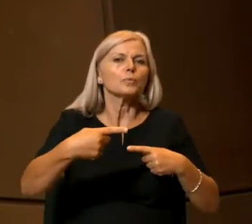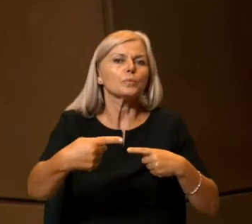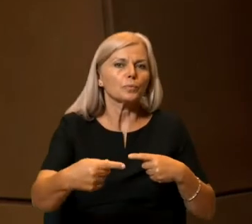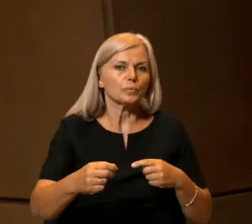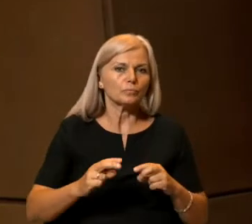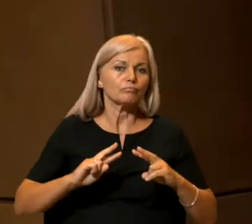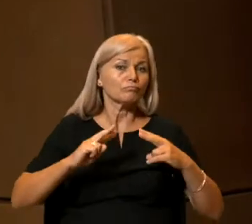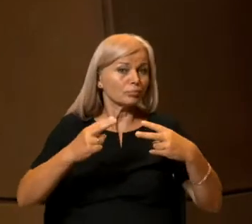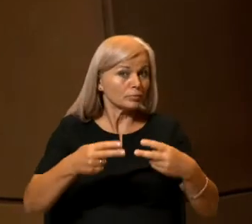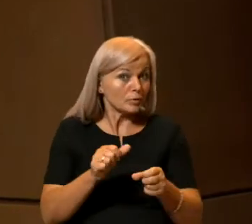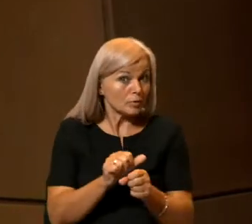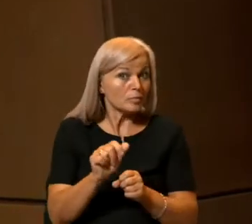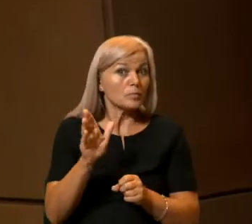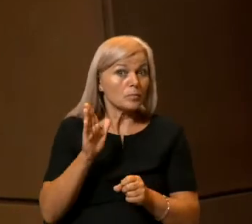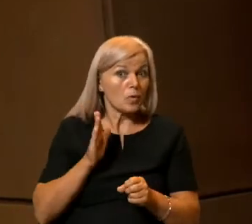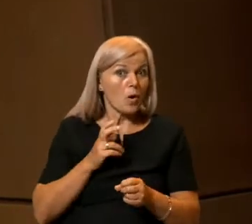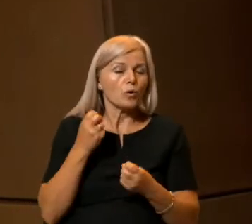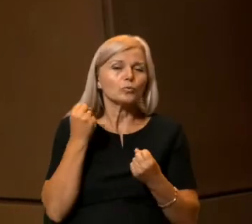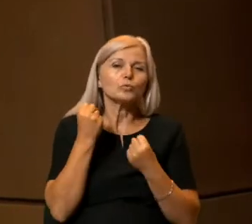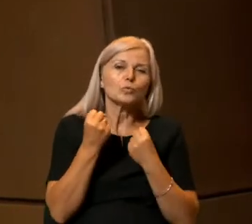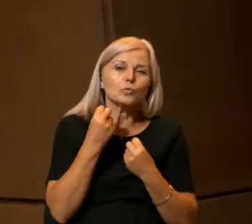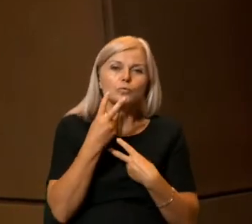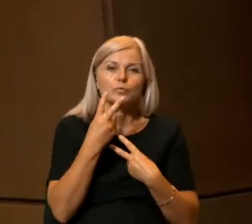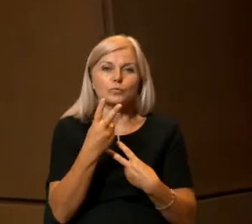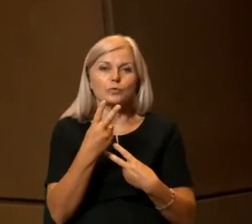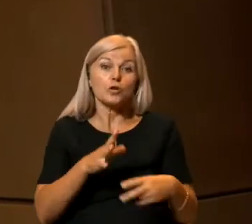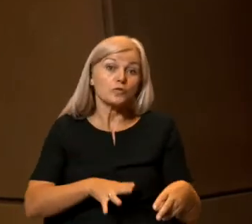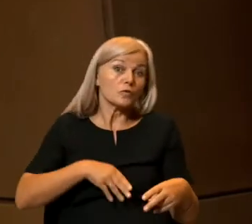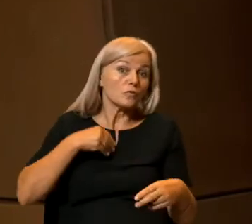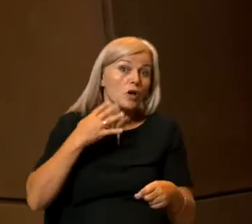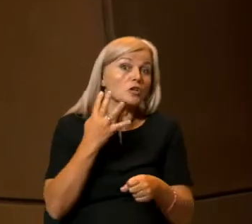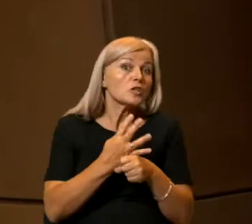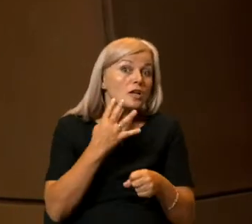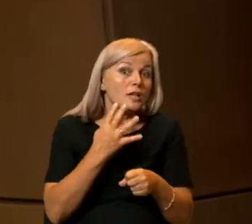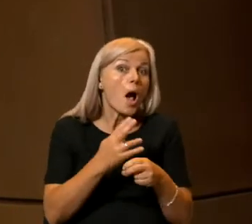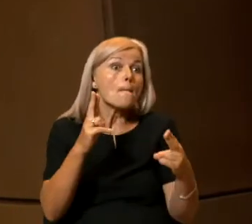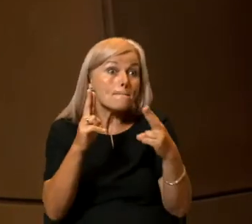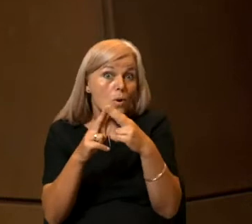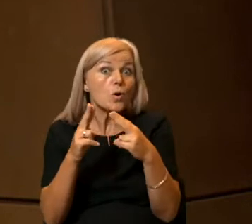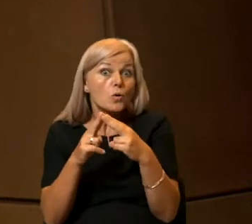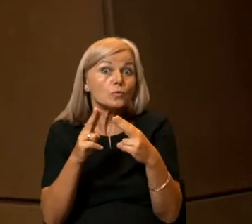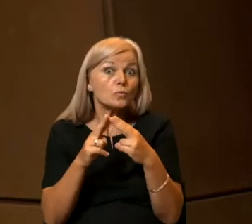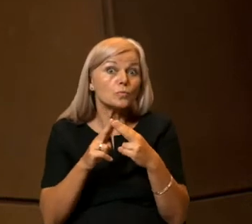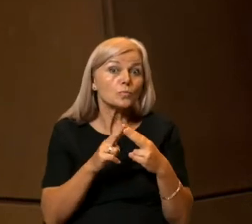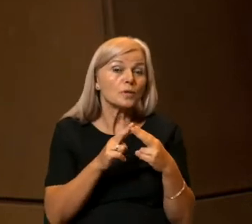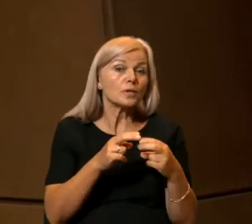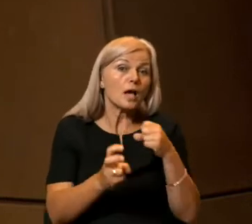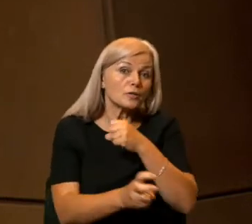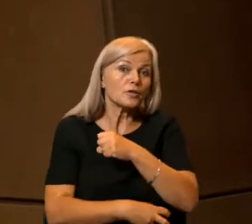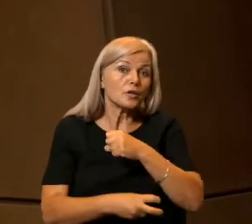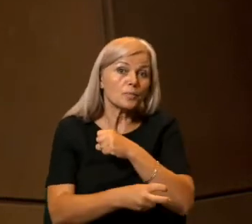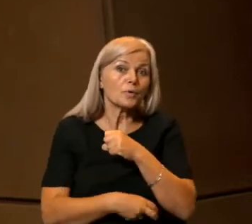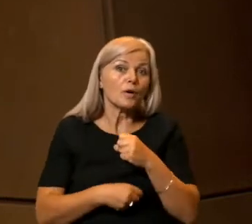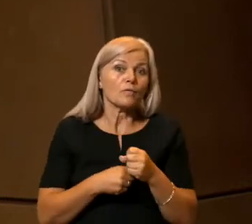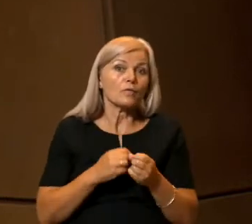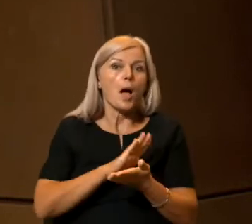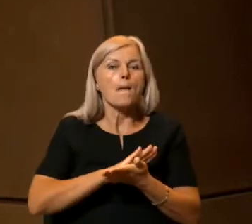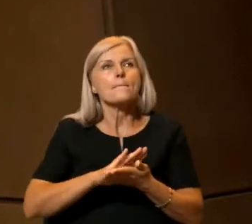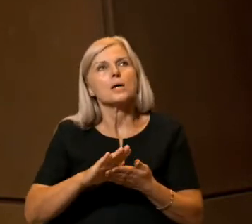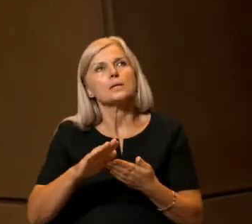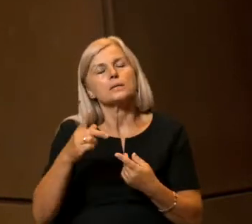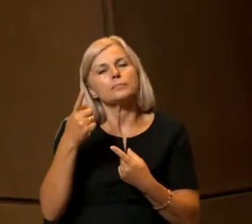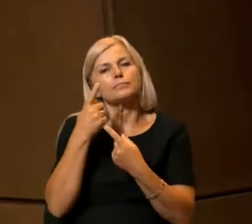pewnie wyobrazić sobie świętowanie 40 lat porozumień sierpniowych bez namysłu